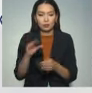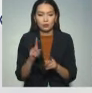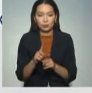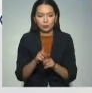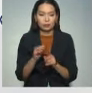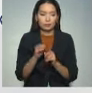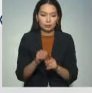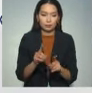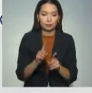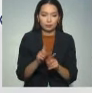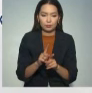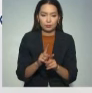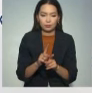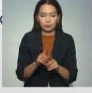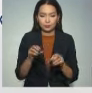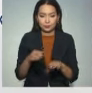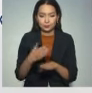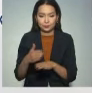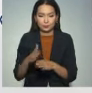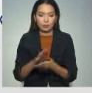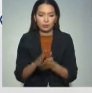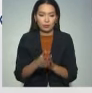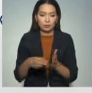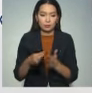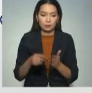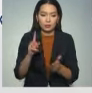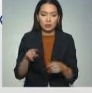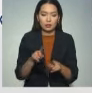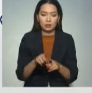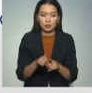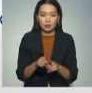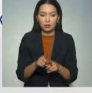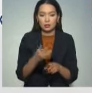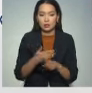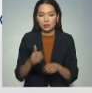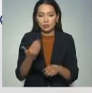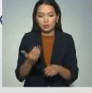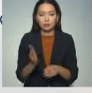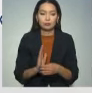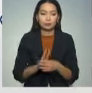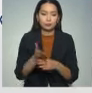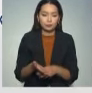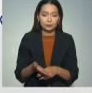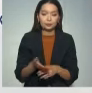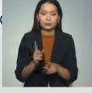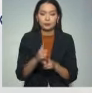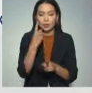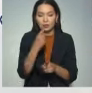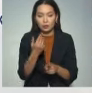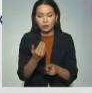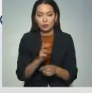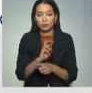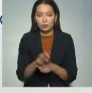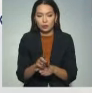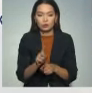будут завершены до 30 декабря текущего года. Также отделом ЖКХ направлена бюджетная заявка на сумму